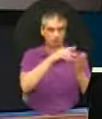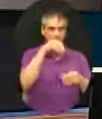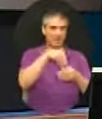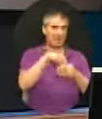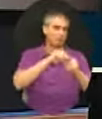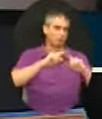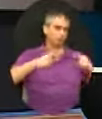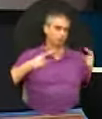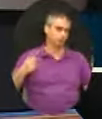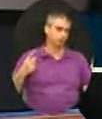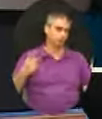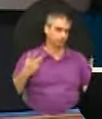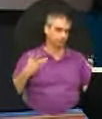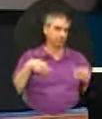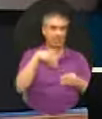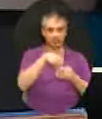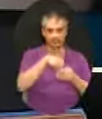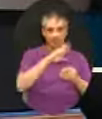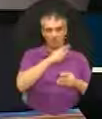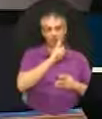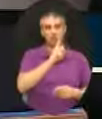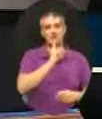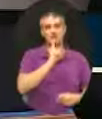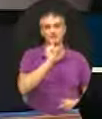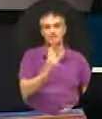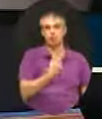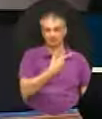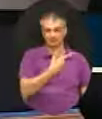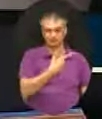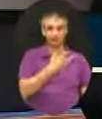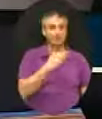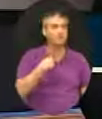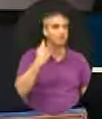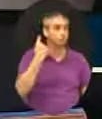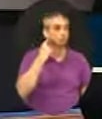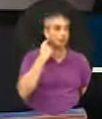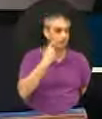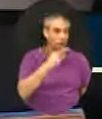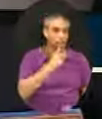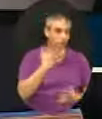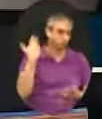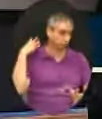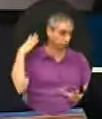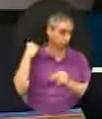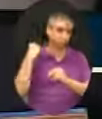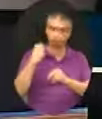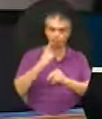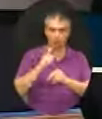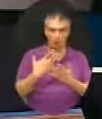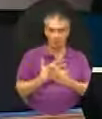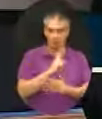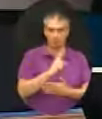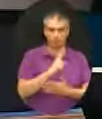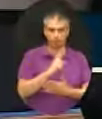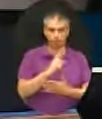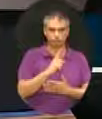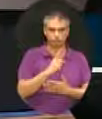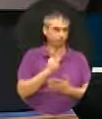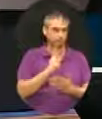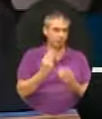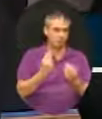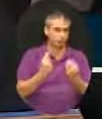בקלפיות כאלה ואחרות את ההצבעה גם של המיעוטים, ואנחנו גם שמענו באמת בתקופה האחרונה, זה לא משהו חדש ואני לא חושבת שזו